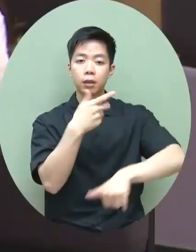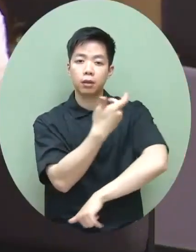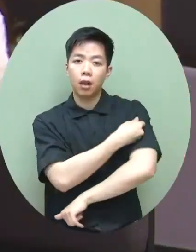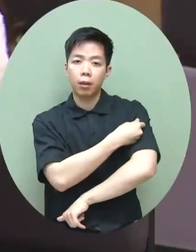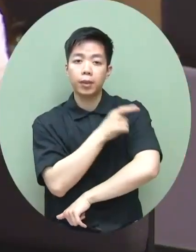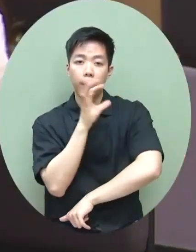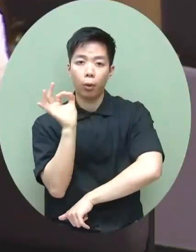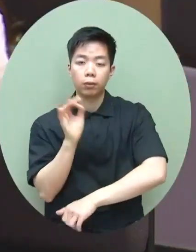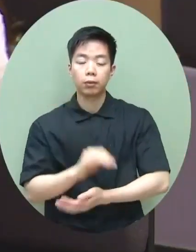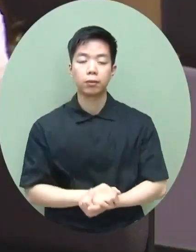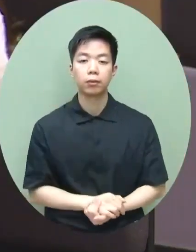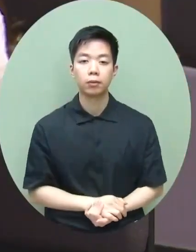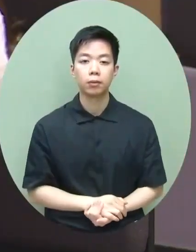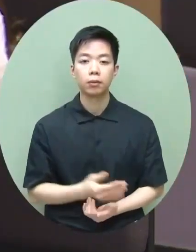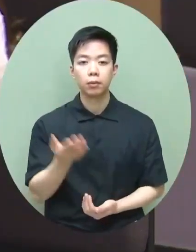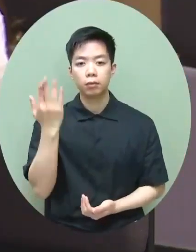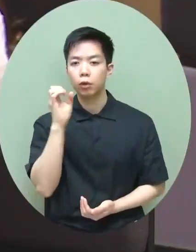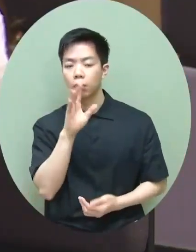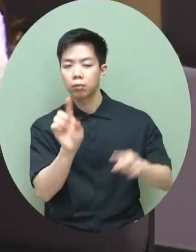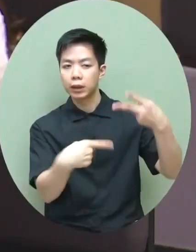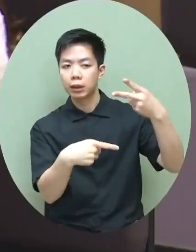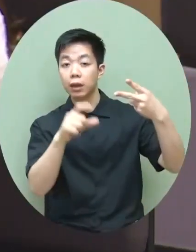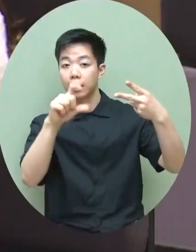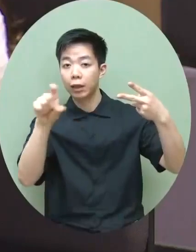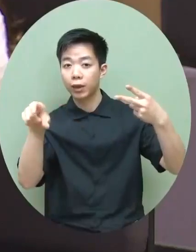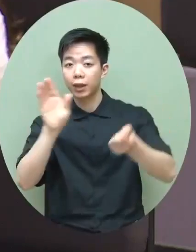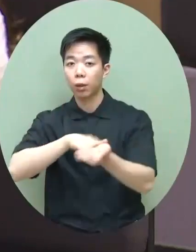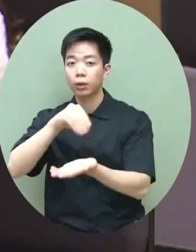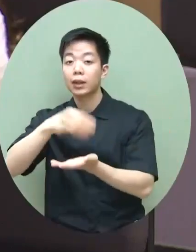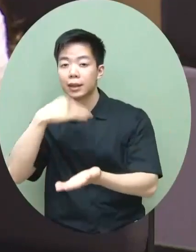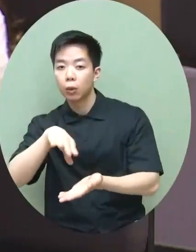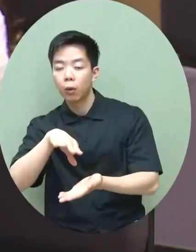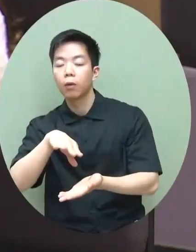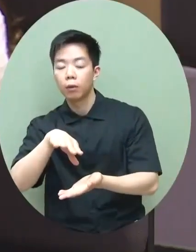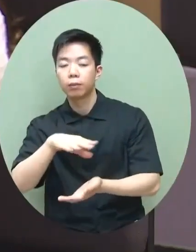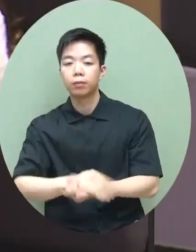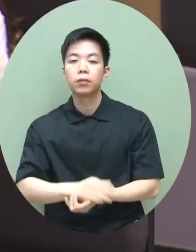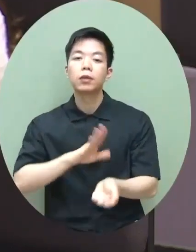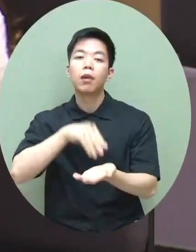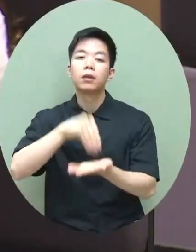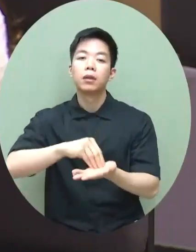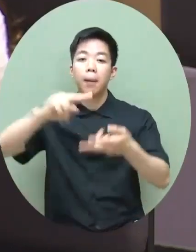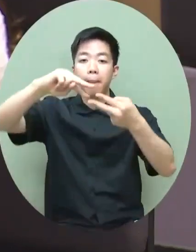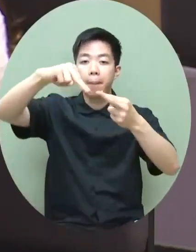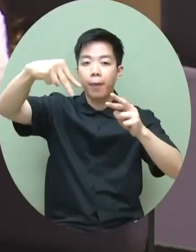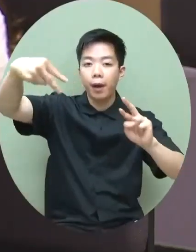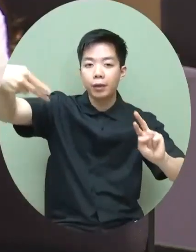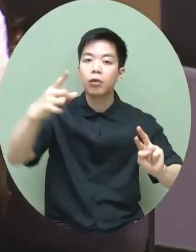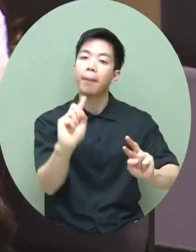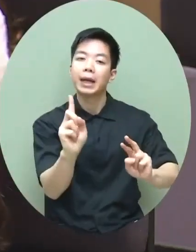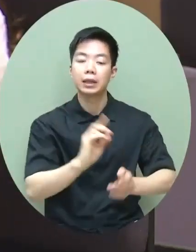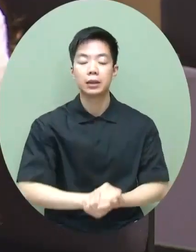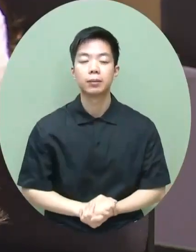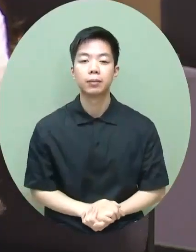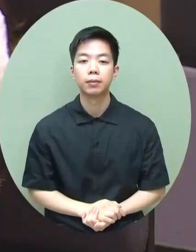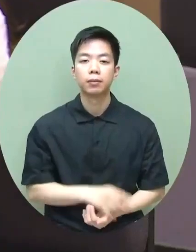1號在尼泊爾那裡確診呢？有沒有說他那時是確診哪一種的變種病毒，有沒有這個記錄呢？他是何時來到香